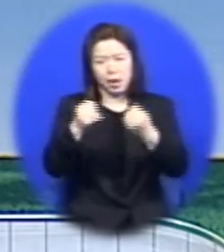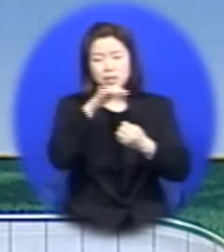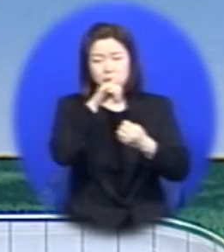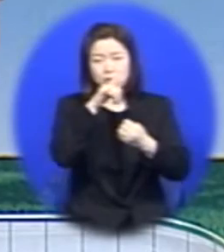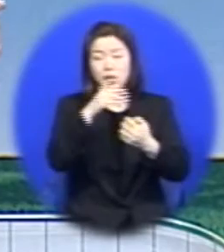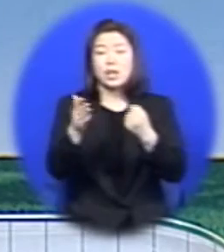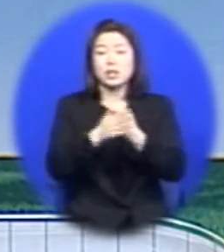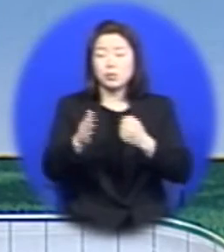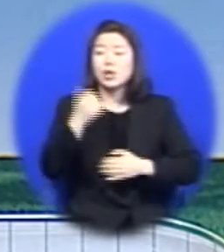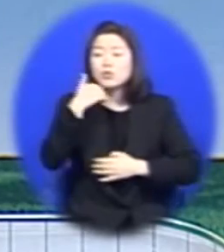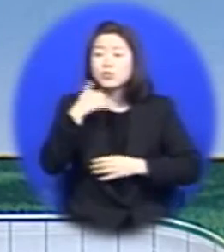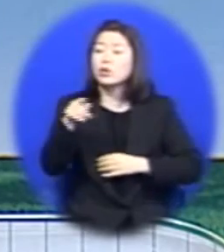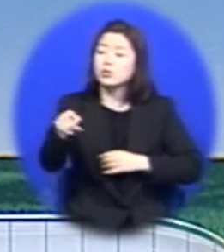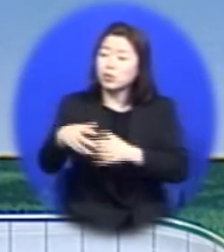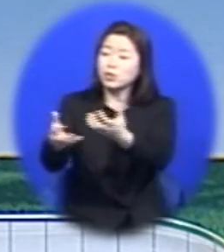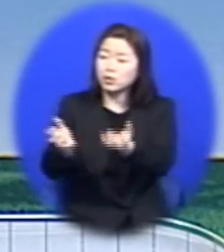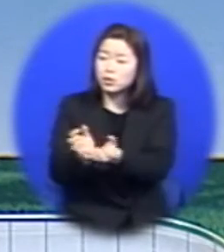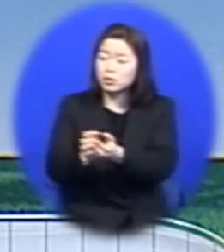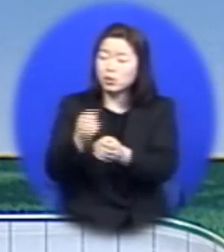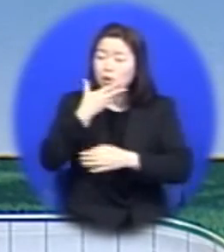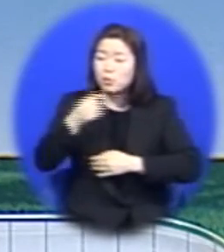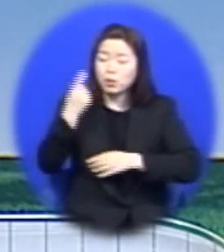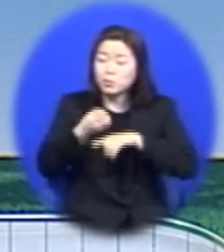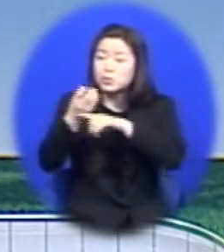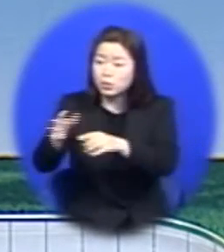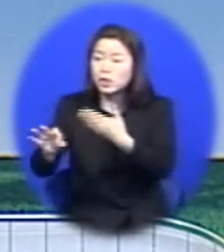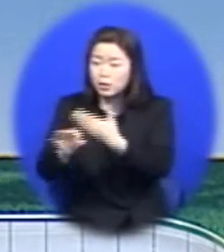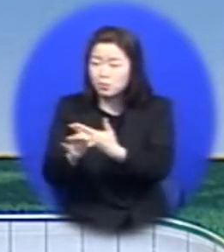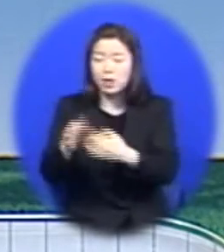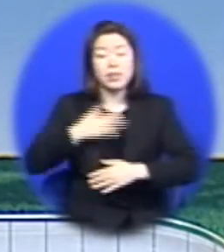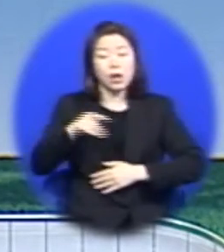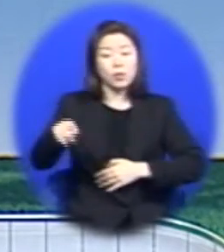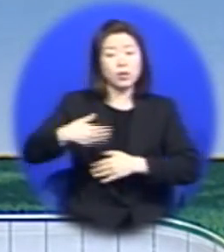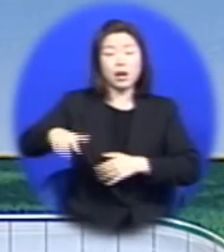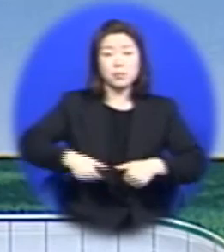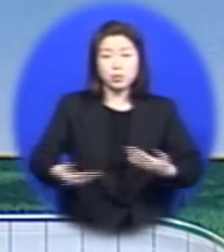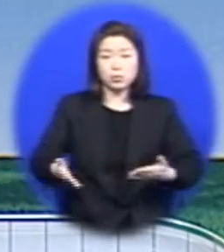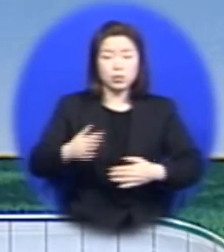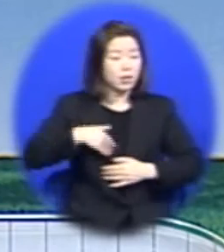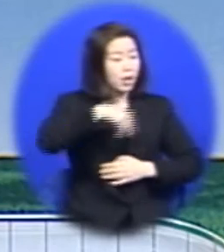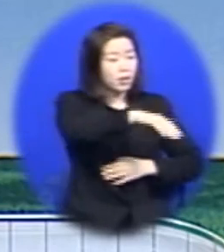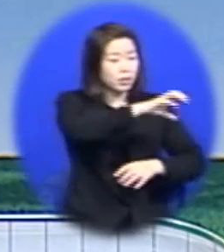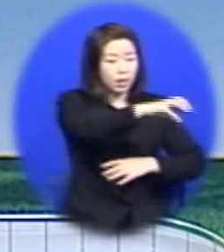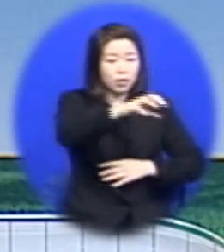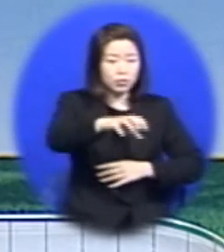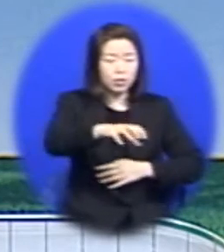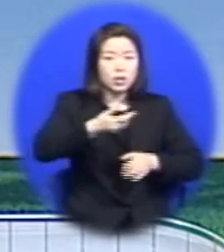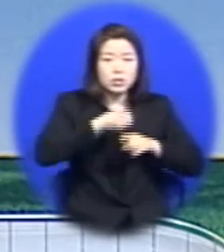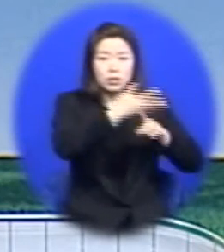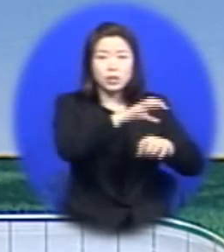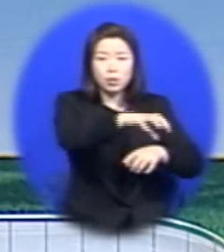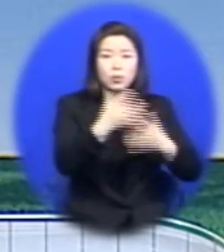족속에게 복음을 전했다. 그러면 나는 굳이 거기 갈 필요가 없어요. 지금 전할 데가 얼마나 많은데. 중복해서 복음 전할 필요가